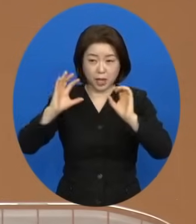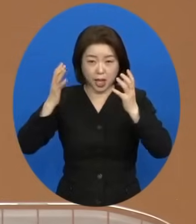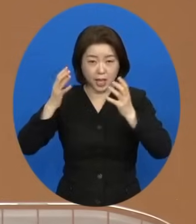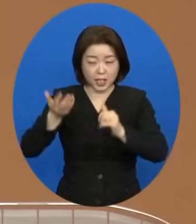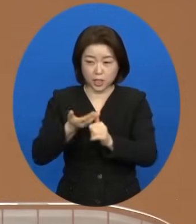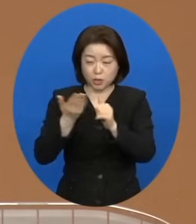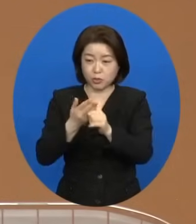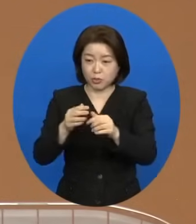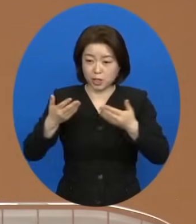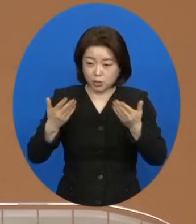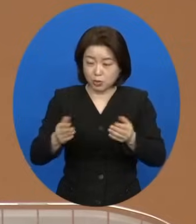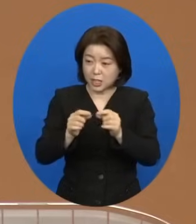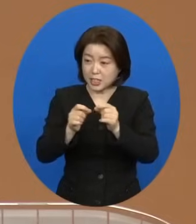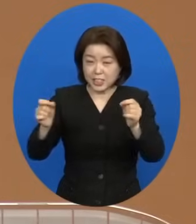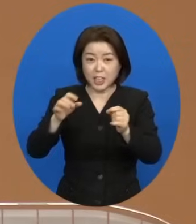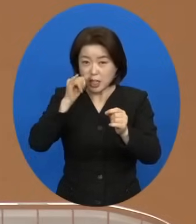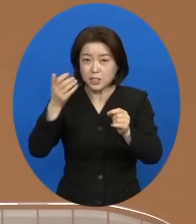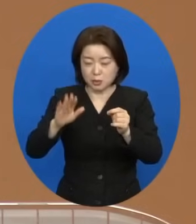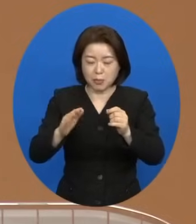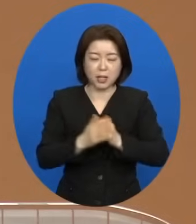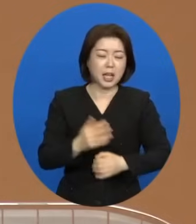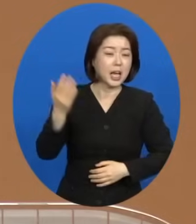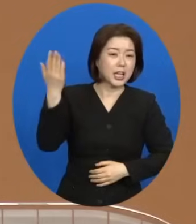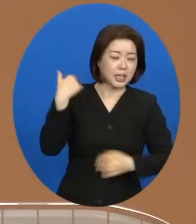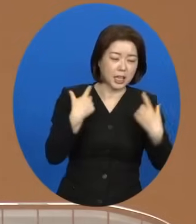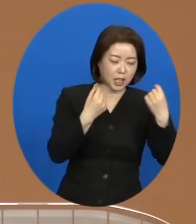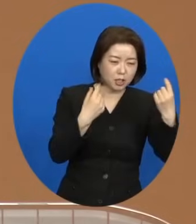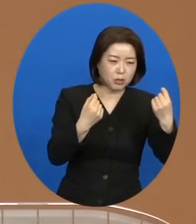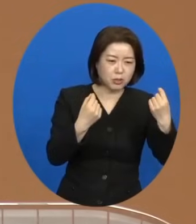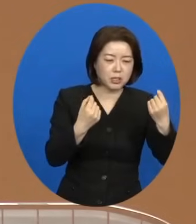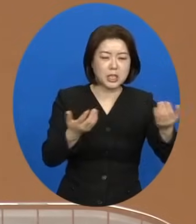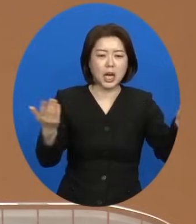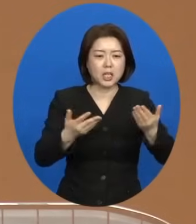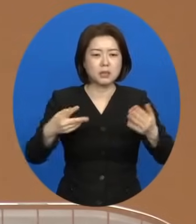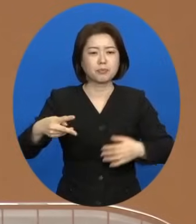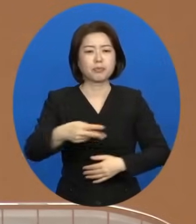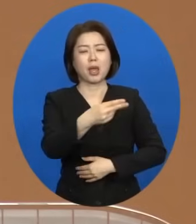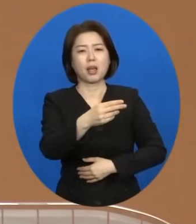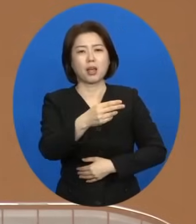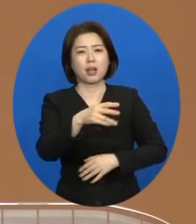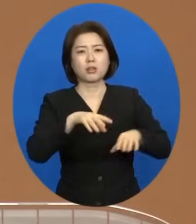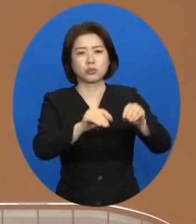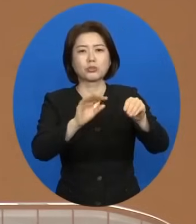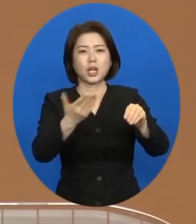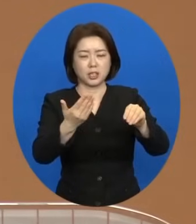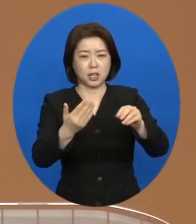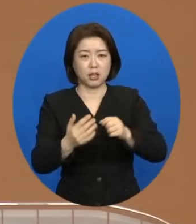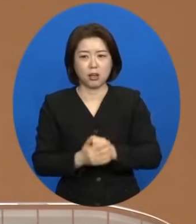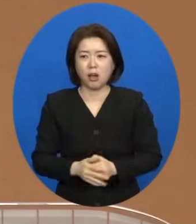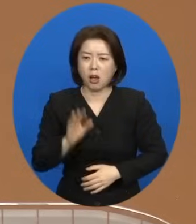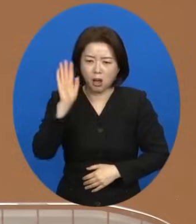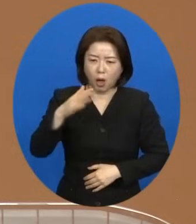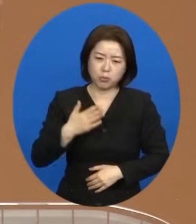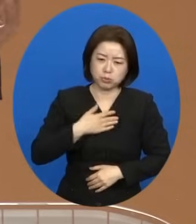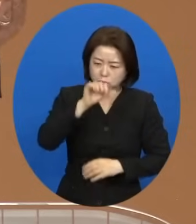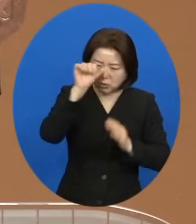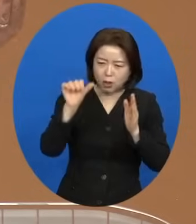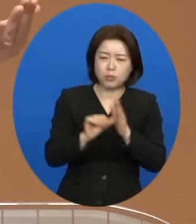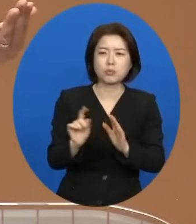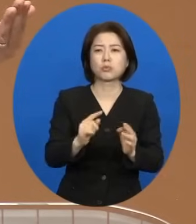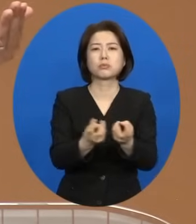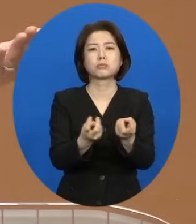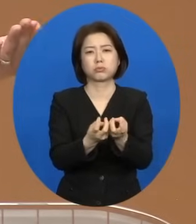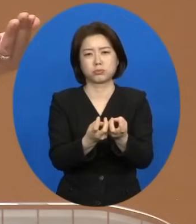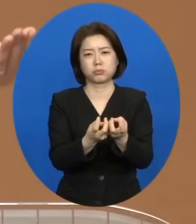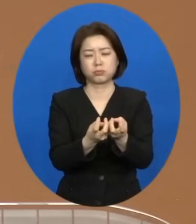줘서 훨씬 나아지긴 했지만 여전히 많은 분들 에게 어려움이 있어요 그러다 보니까 아 내 인생은 어떻게 되는 거야 뭐 이런 생각을